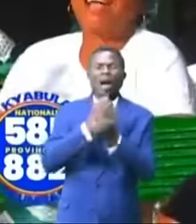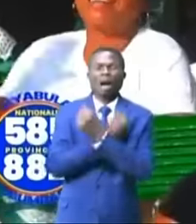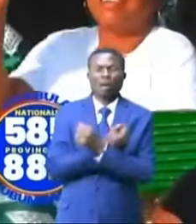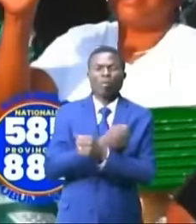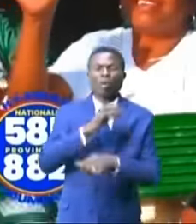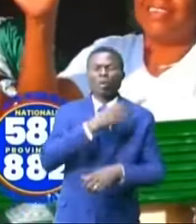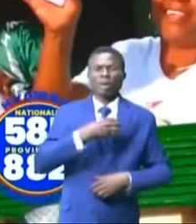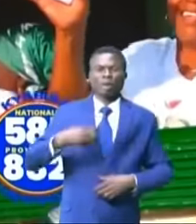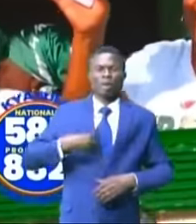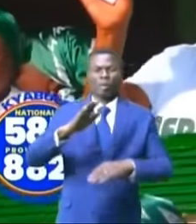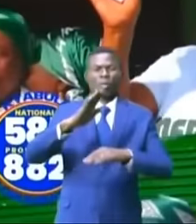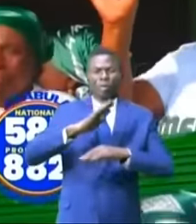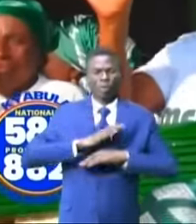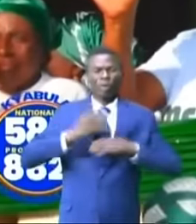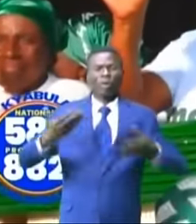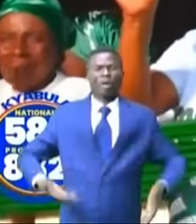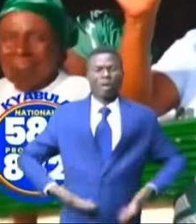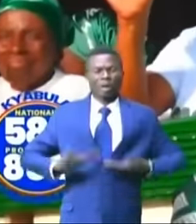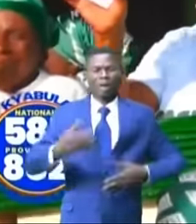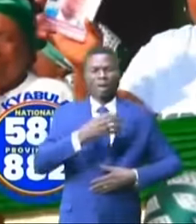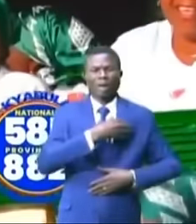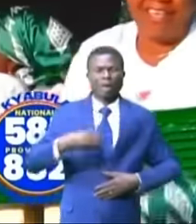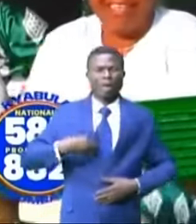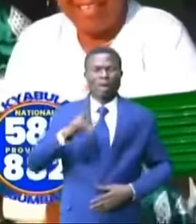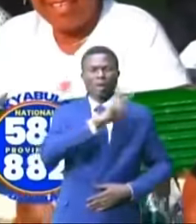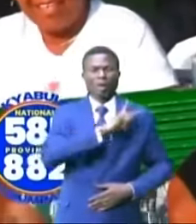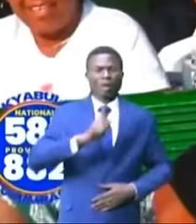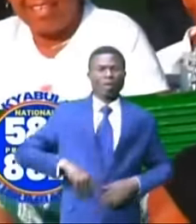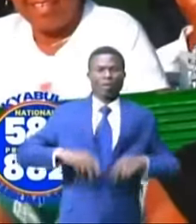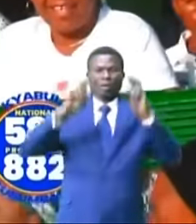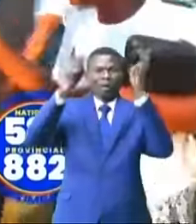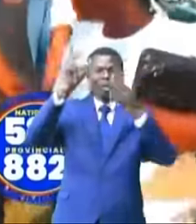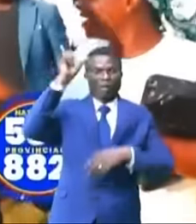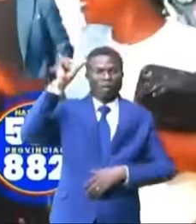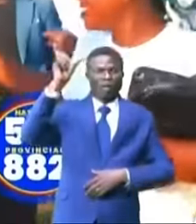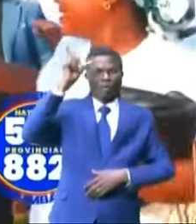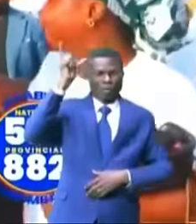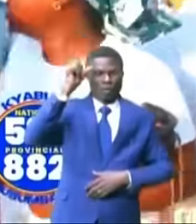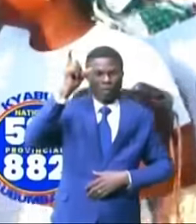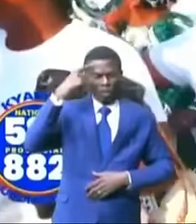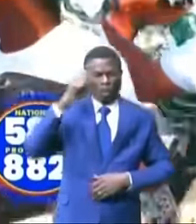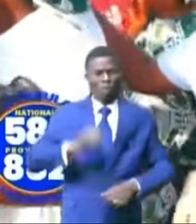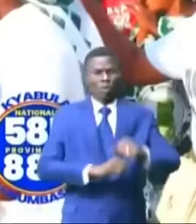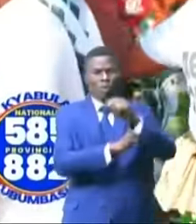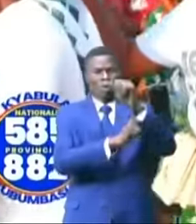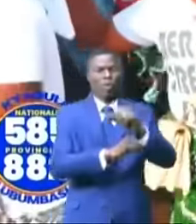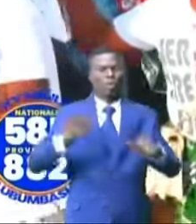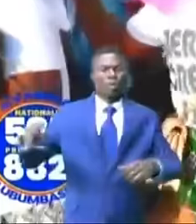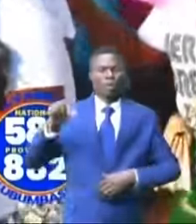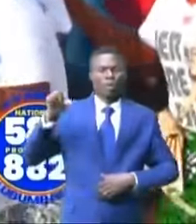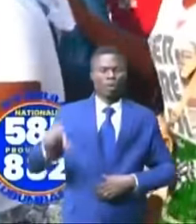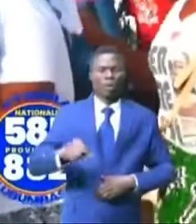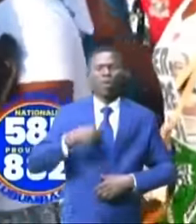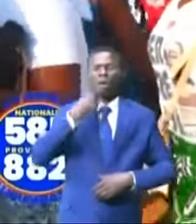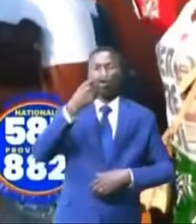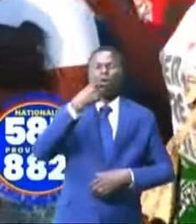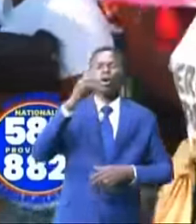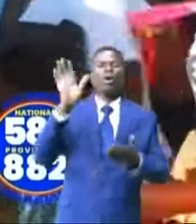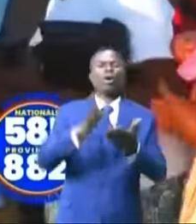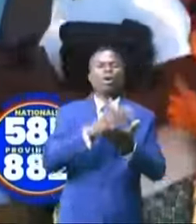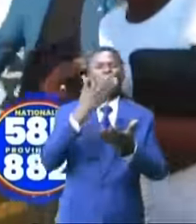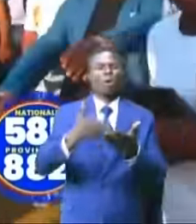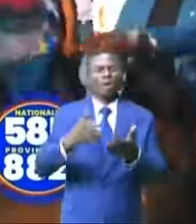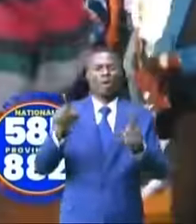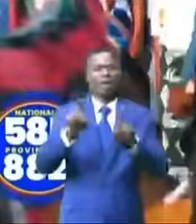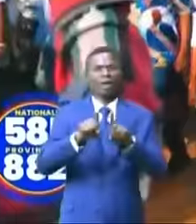femmes. Satisfaites et heureuses, les mamans kimbanguistes de Lubumbashi ont raccompagné Jacques Kiaboula Kiatoué par des cris et des chants,